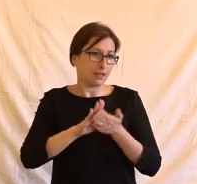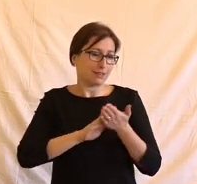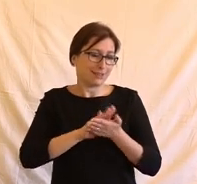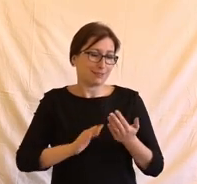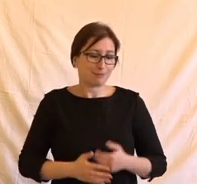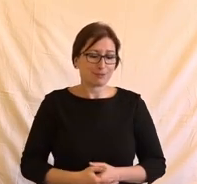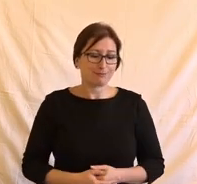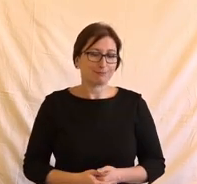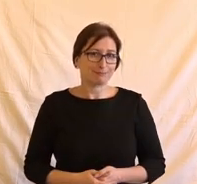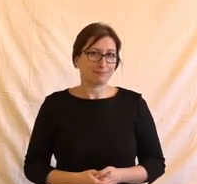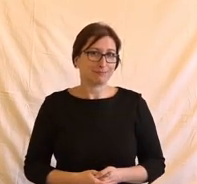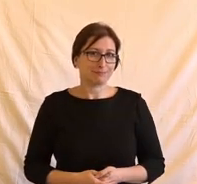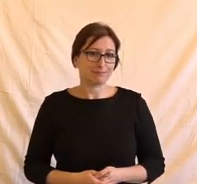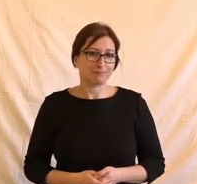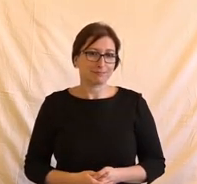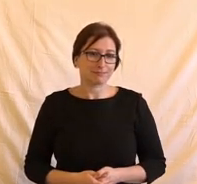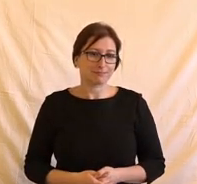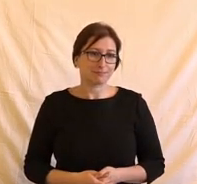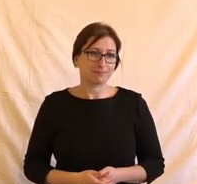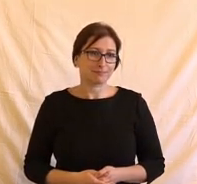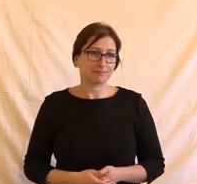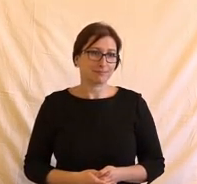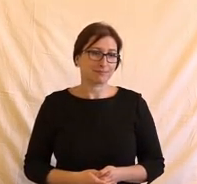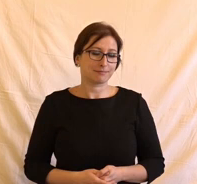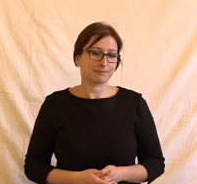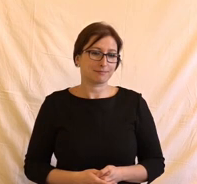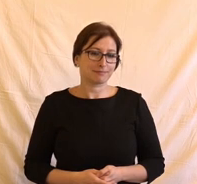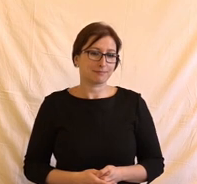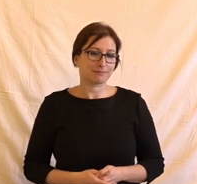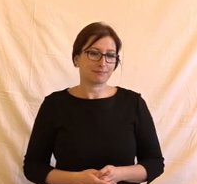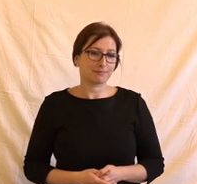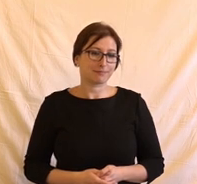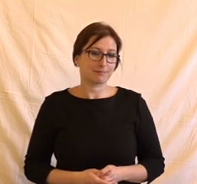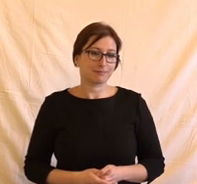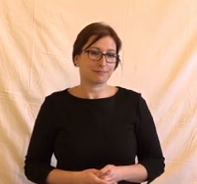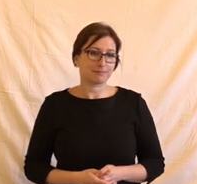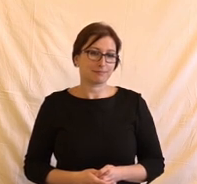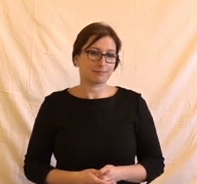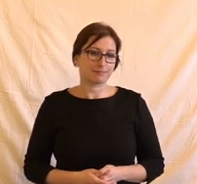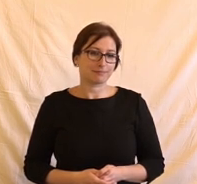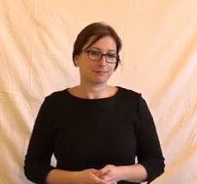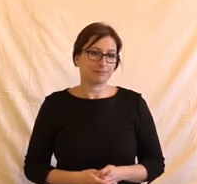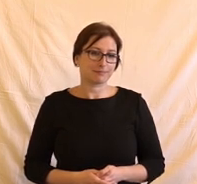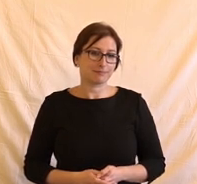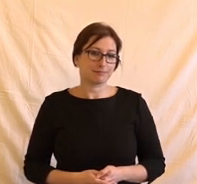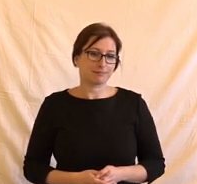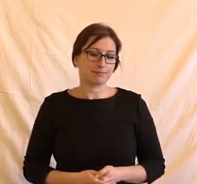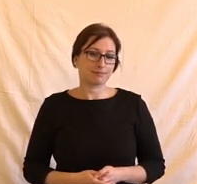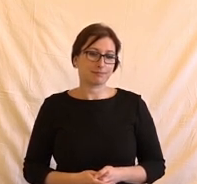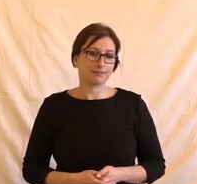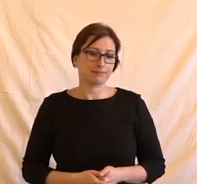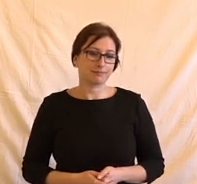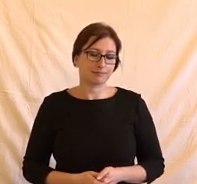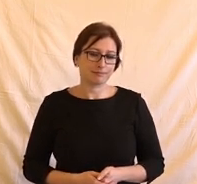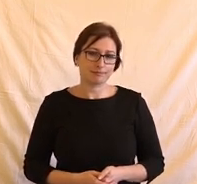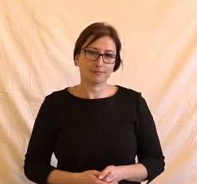So, I don't know how many of you have tried to set up a little stall when you were children and tried